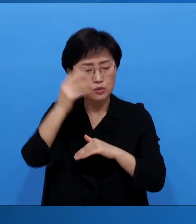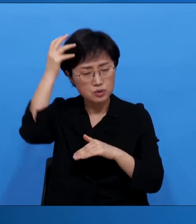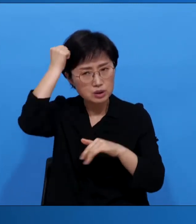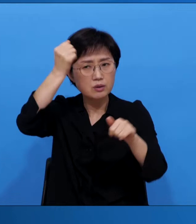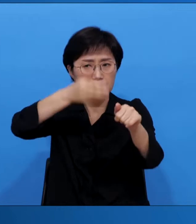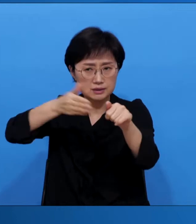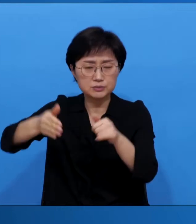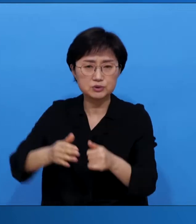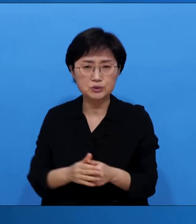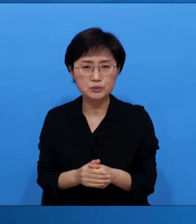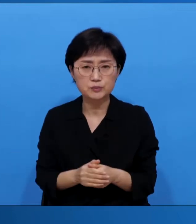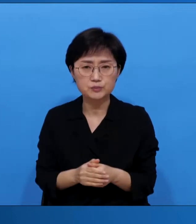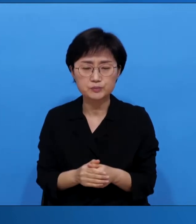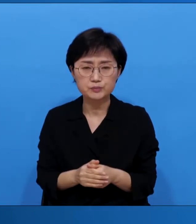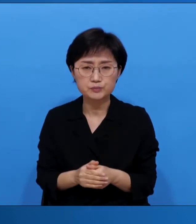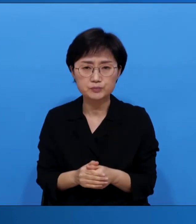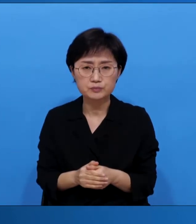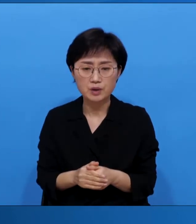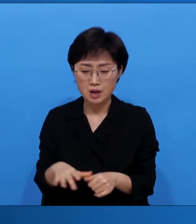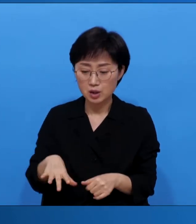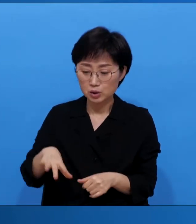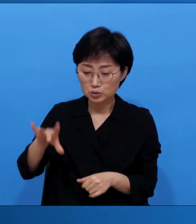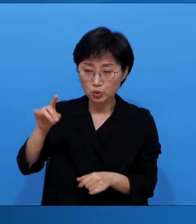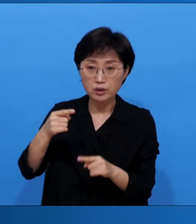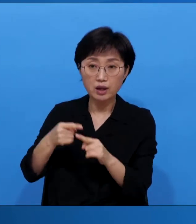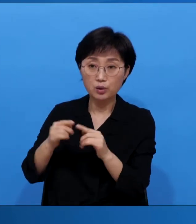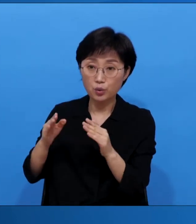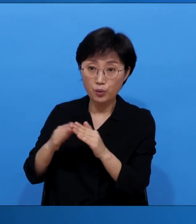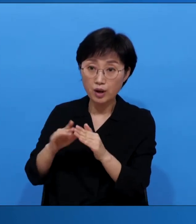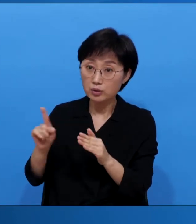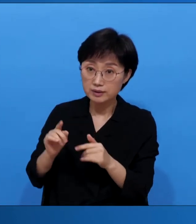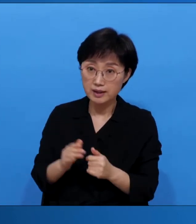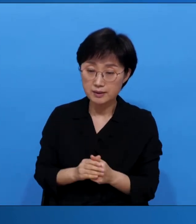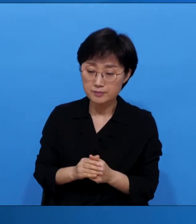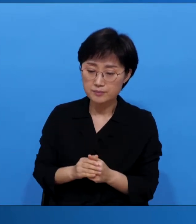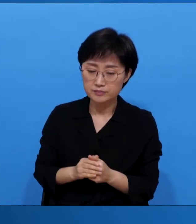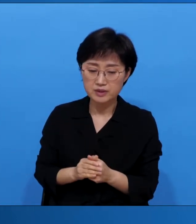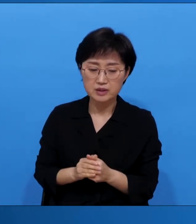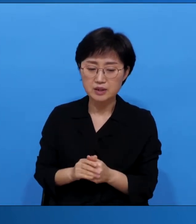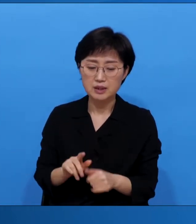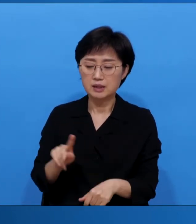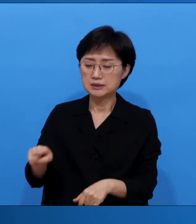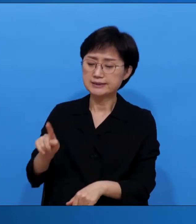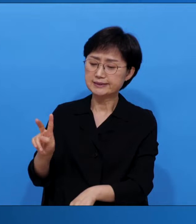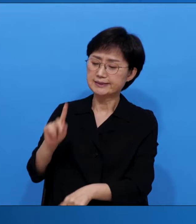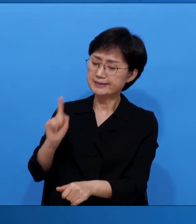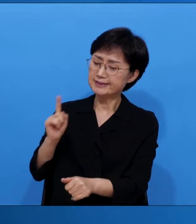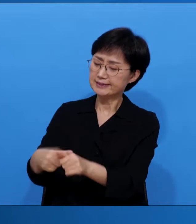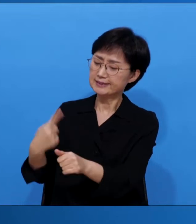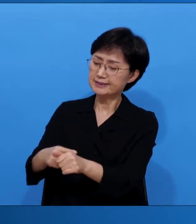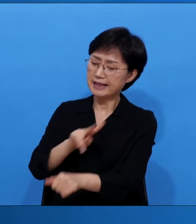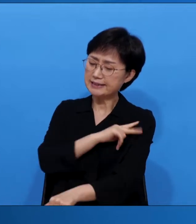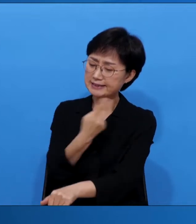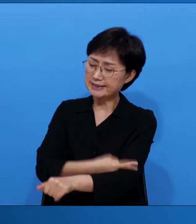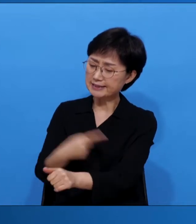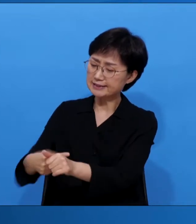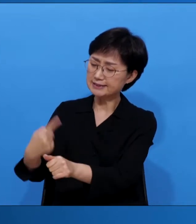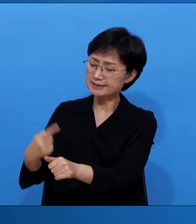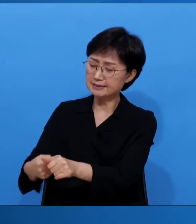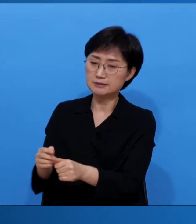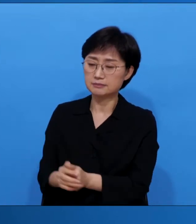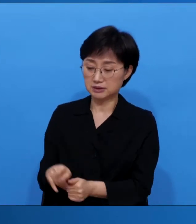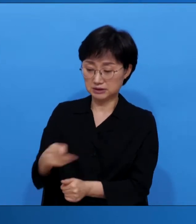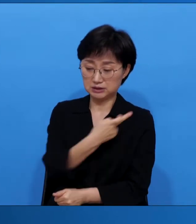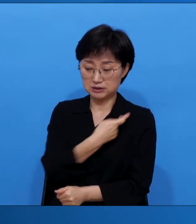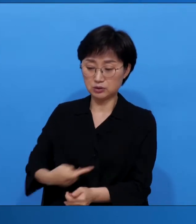on to this covenant. 초대교회가 이단 누명을 썼습니다. The early church was labeled as a heresy, 사도를 잡아 죽입니다.